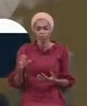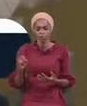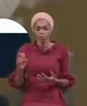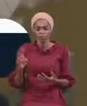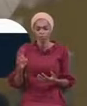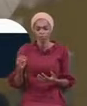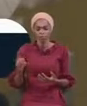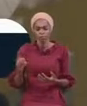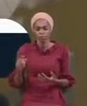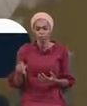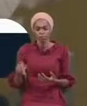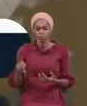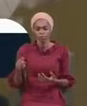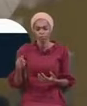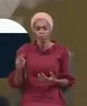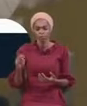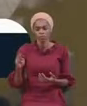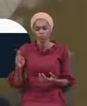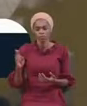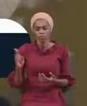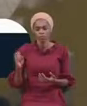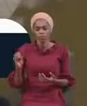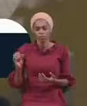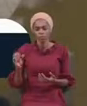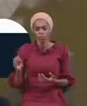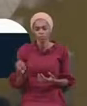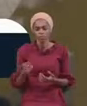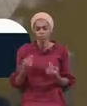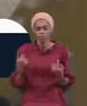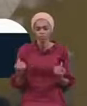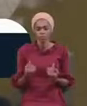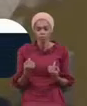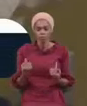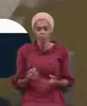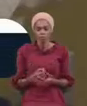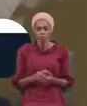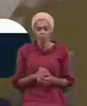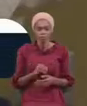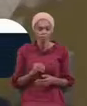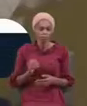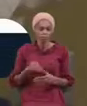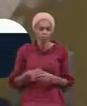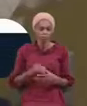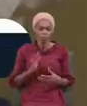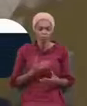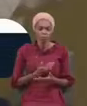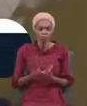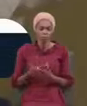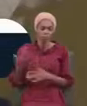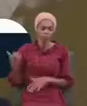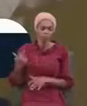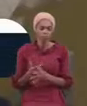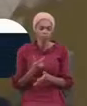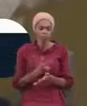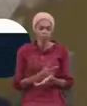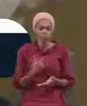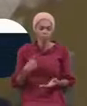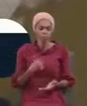dernier précisément il y a deux nous avons vu l'incident